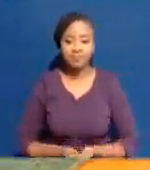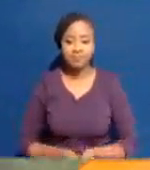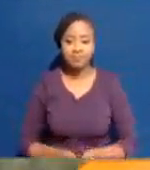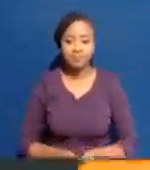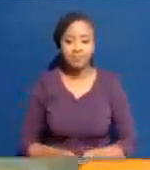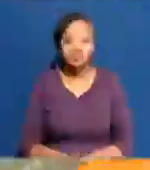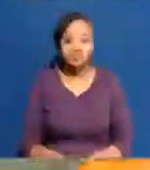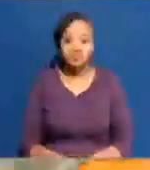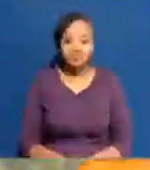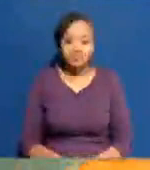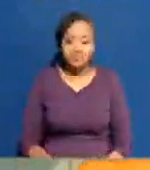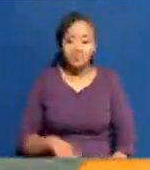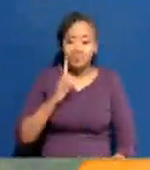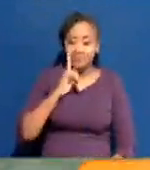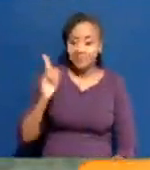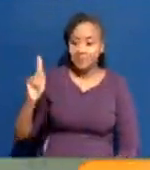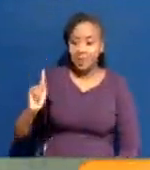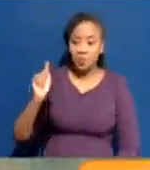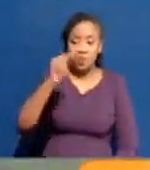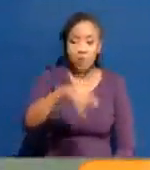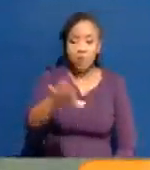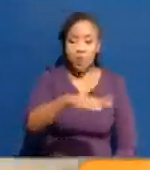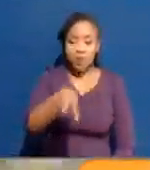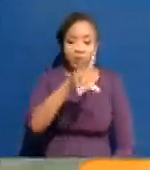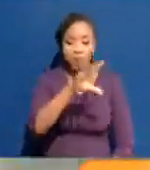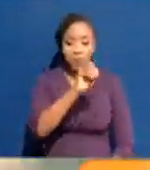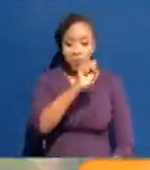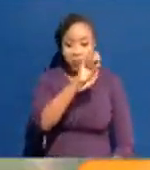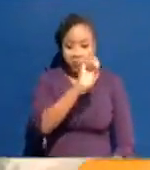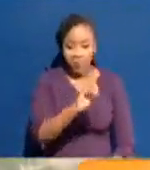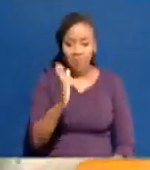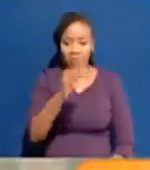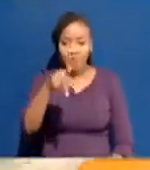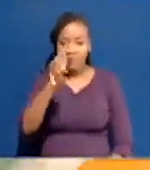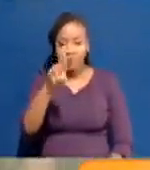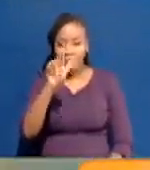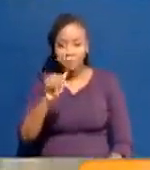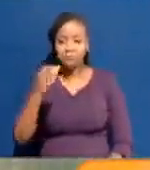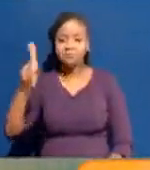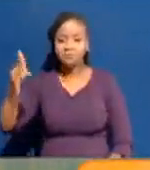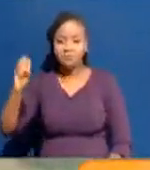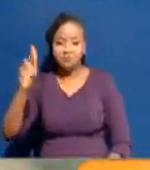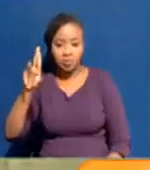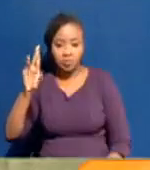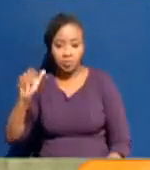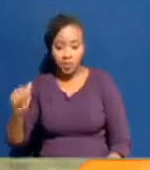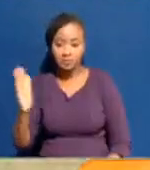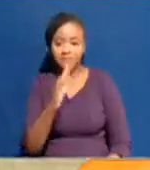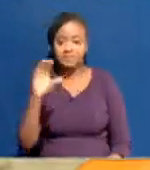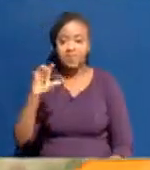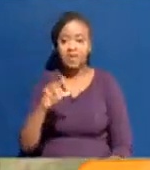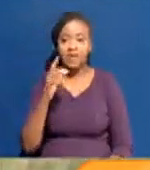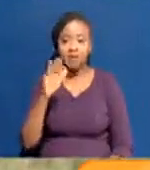Ni safari inayotuelekeza vijiji vya Losu, Puraa, Poraa, Nolkera na bonde la Malaso Samburu Magharibi,